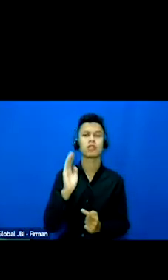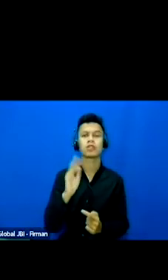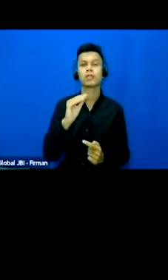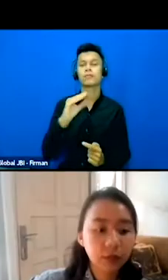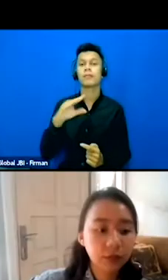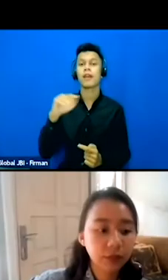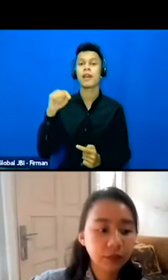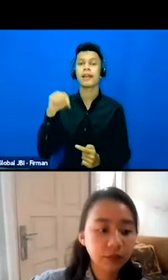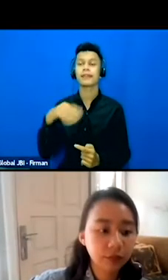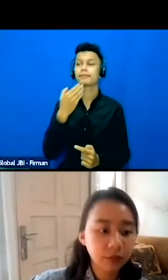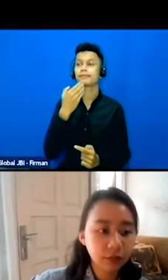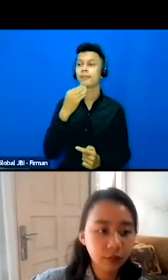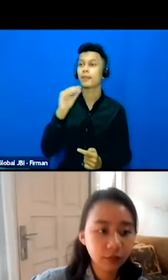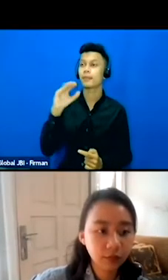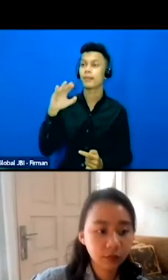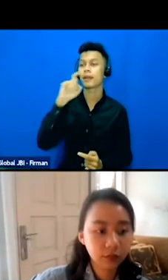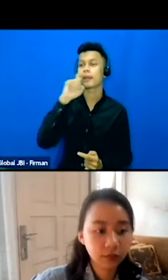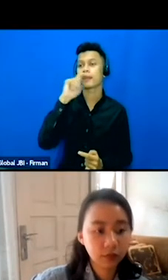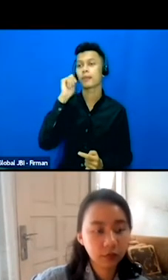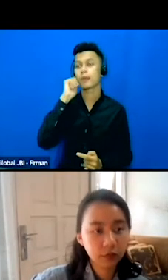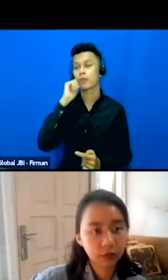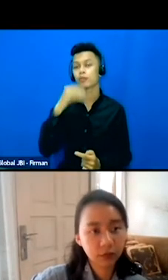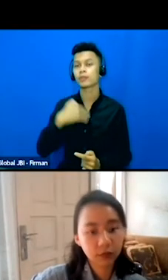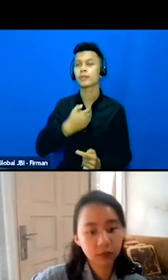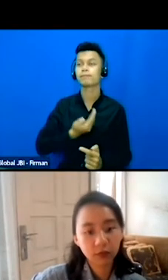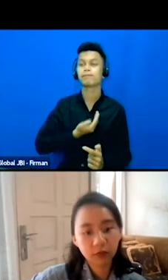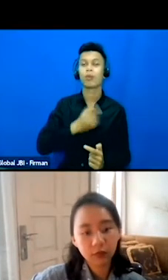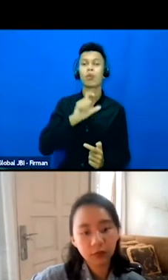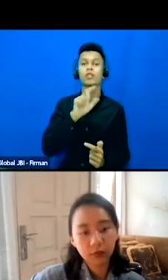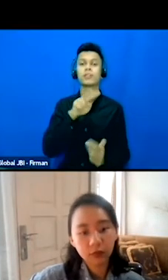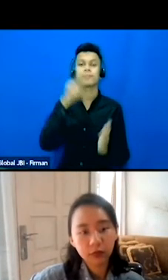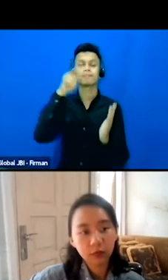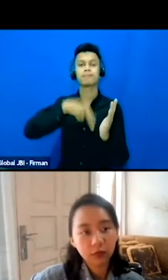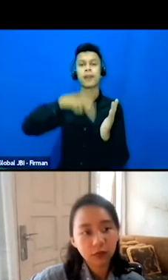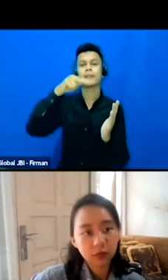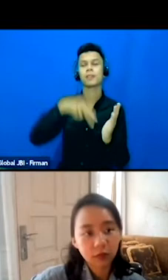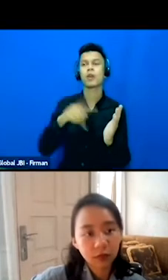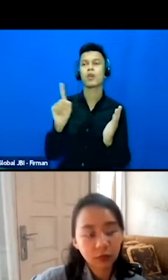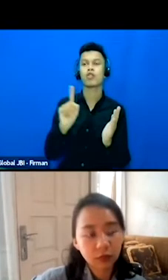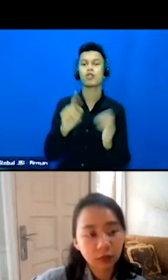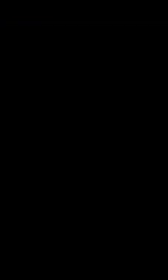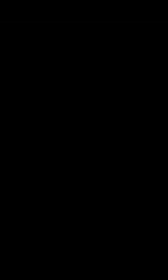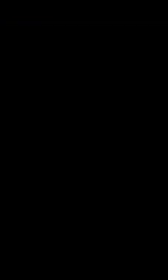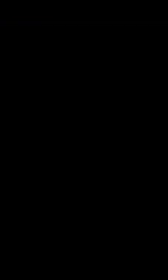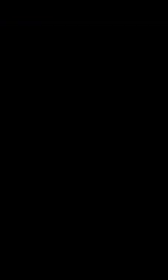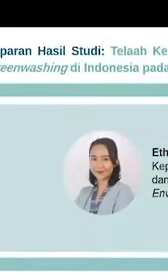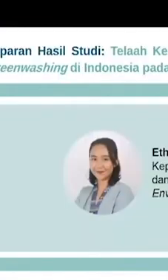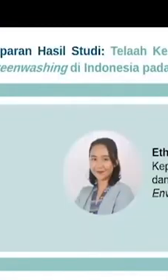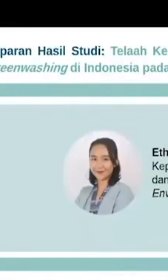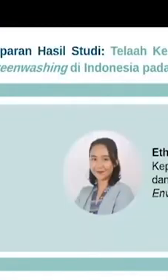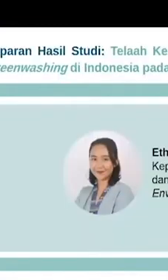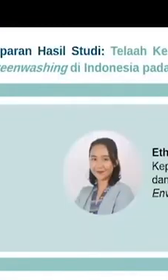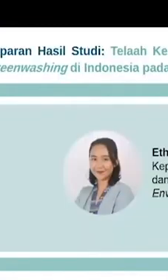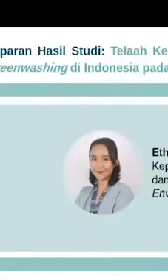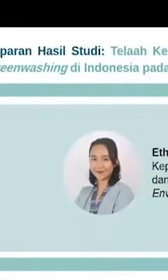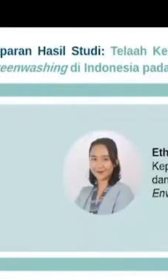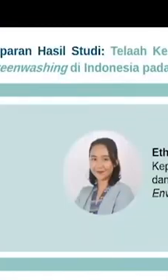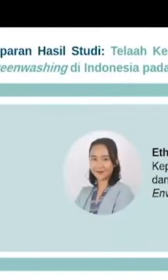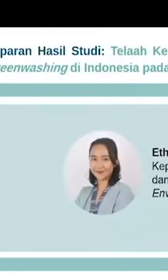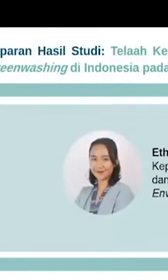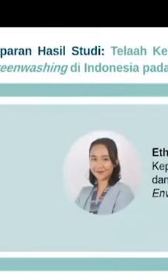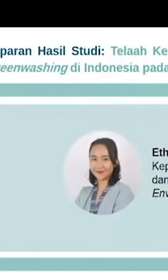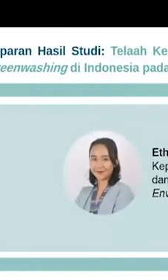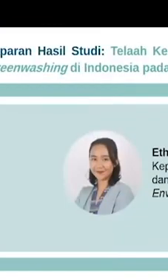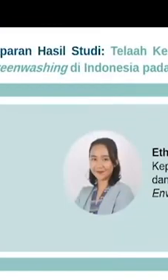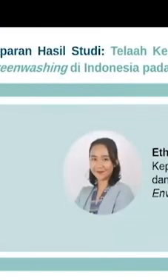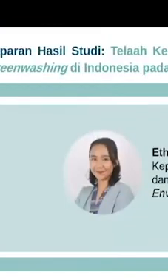ini Hai selamat pagi bapak dan ibu Izinkan saya membaca profil singkat para pemapar dan juga penyanyi pertama kita kehadiran narasumber yang akan